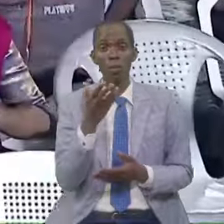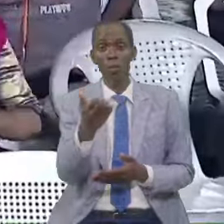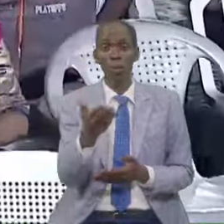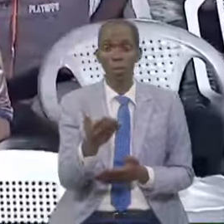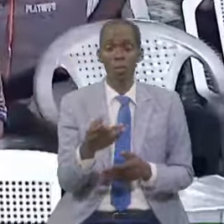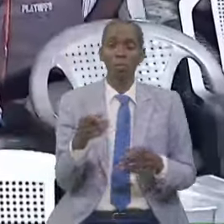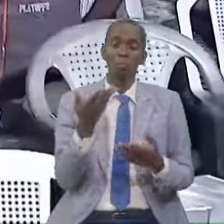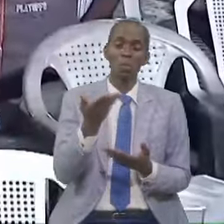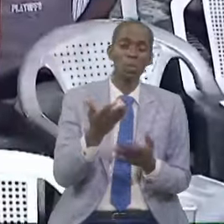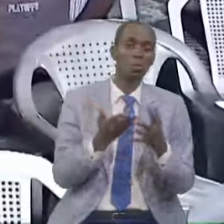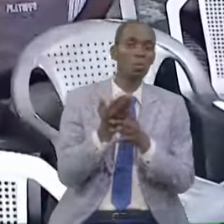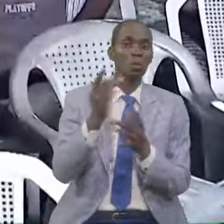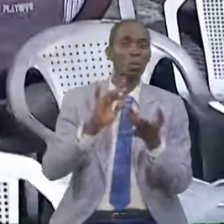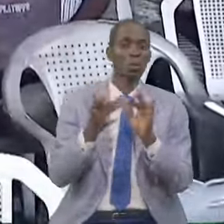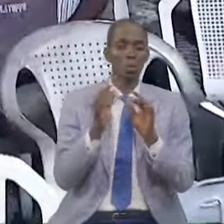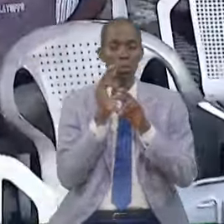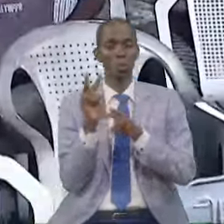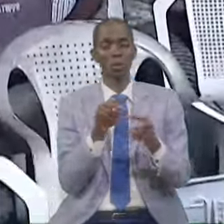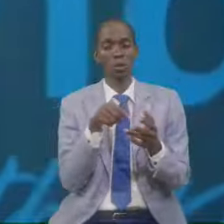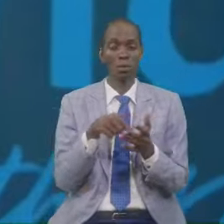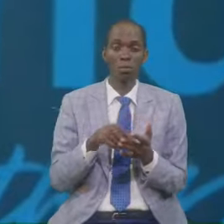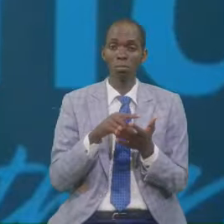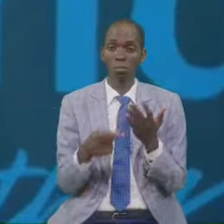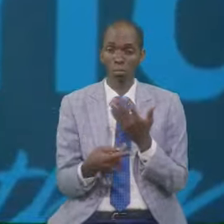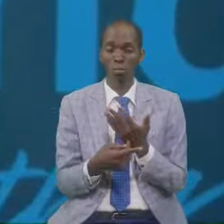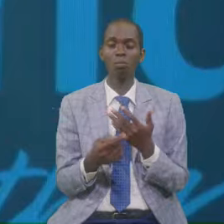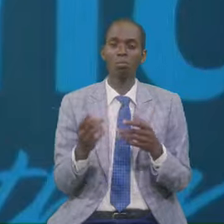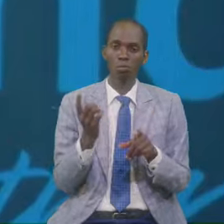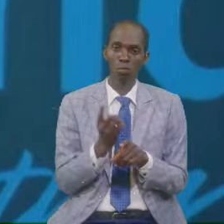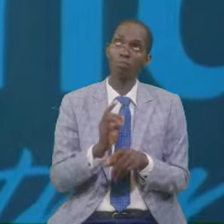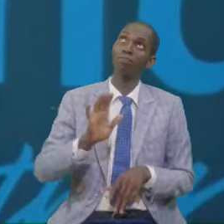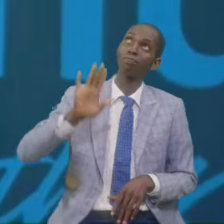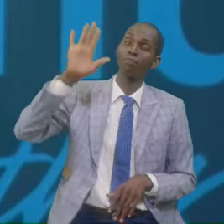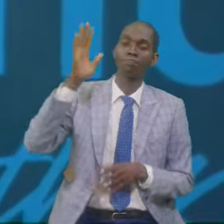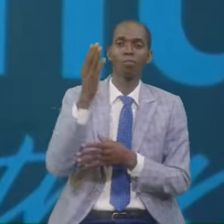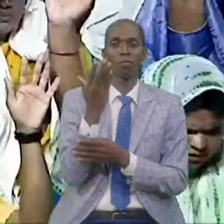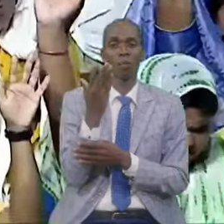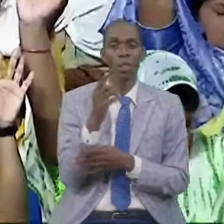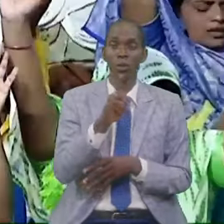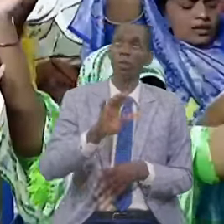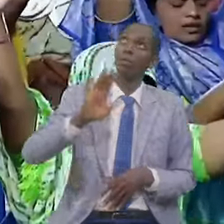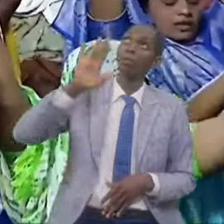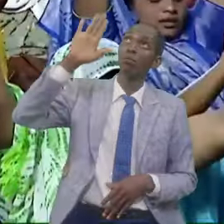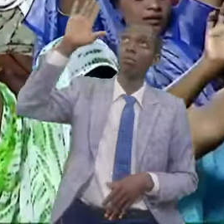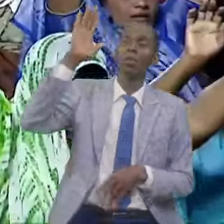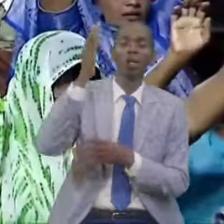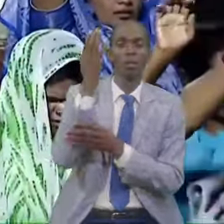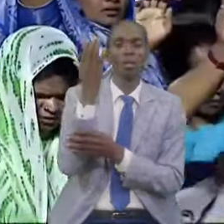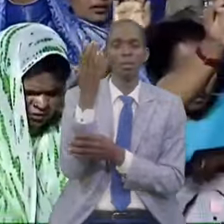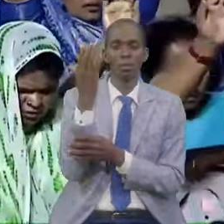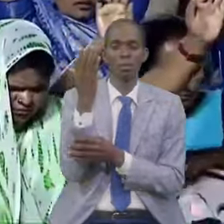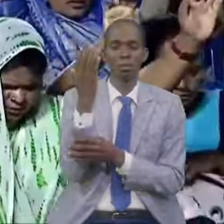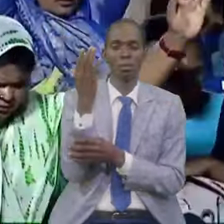ఇక్కడ కూర్చుని ఆలకిస్తున్న ఆన్లైన్ లో వీక్షిస్తున్న చేతులు పైకి చాపండి. You raise up your hand. మీ చేతులు పైకి చాపండి. You